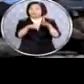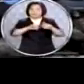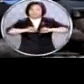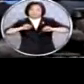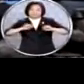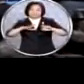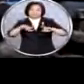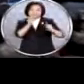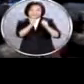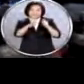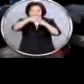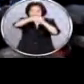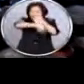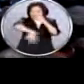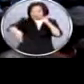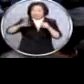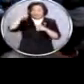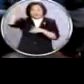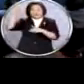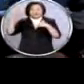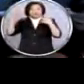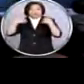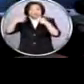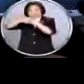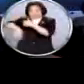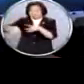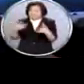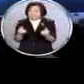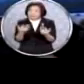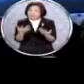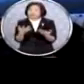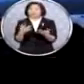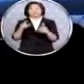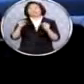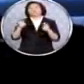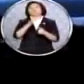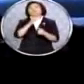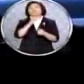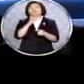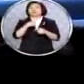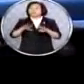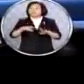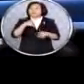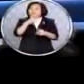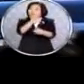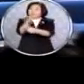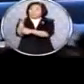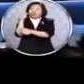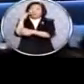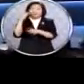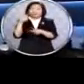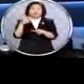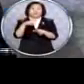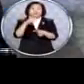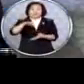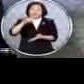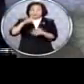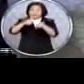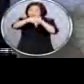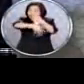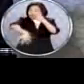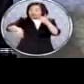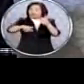团队不一定是执政的团队，可是不分区名单要提名一些没有涉案的人有这么困难吗？